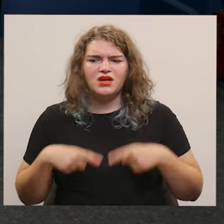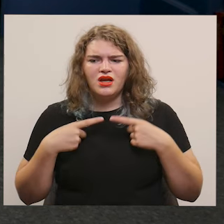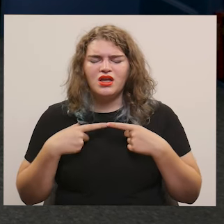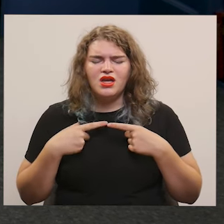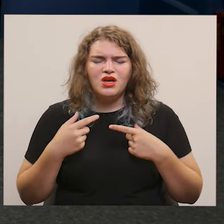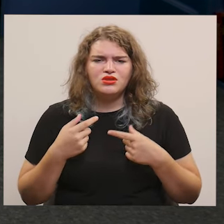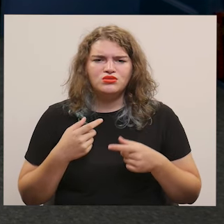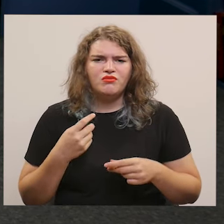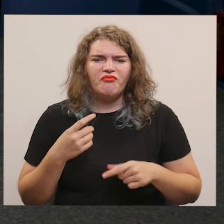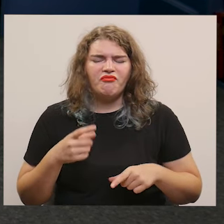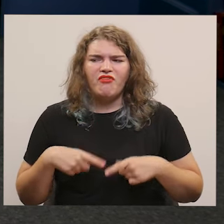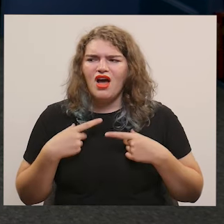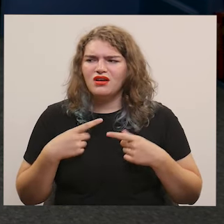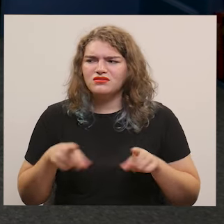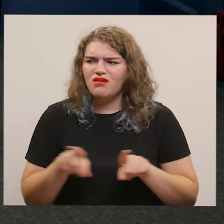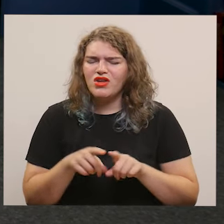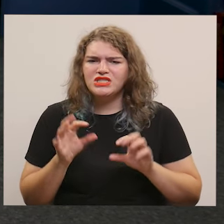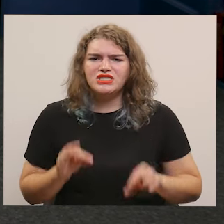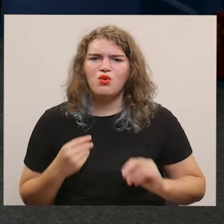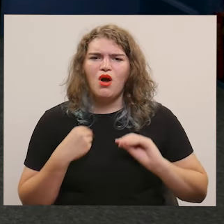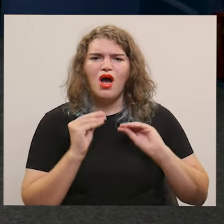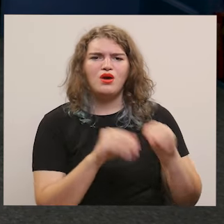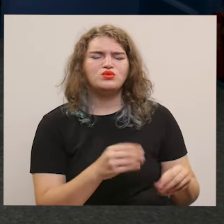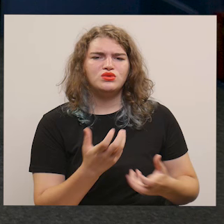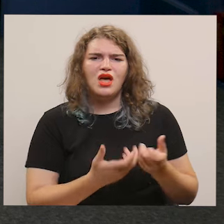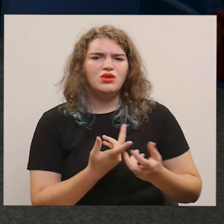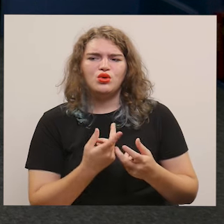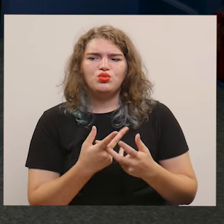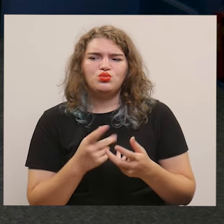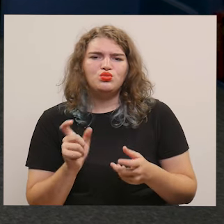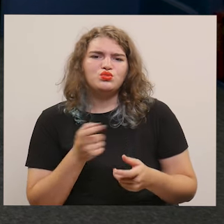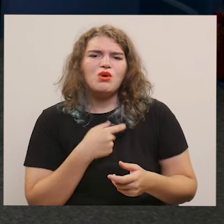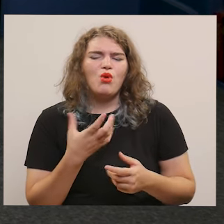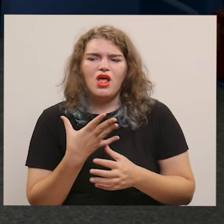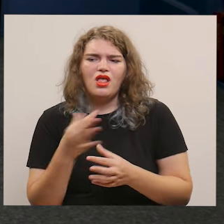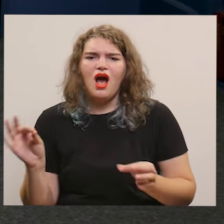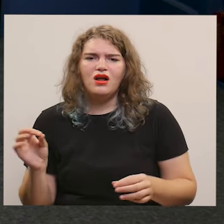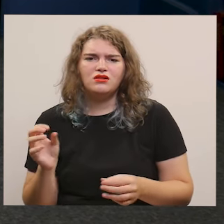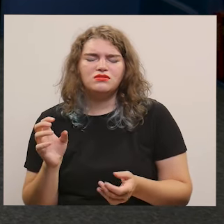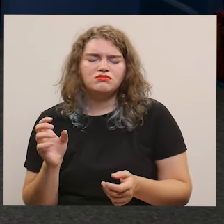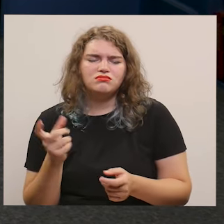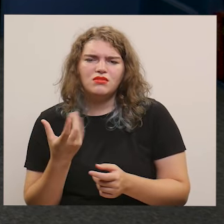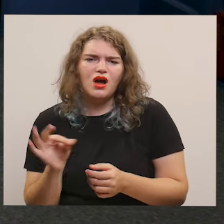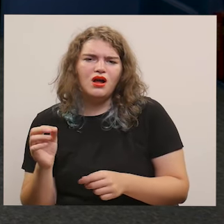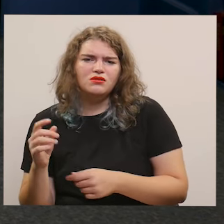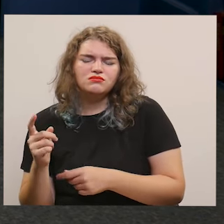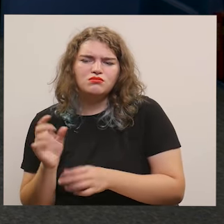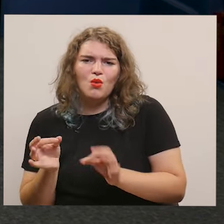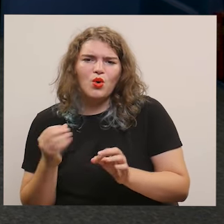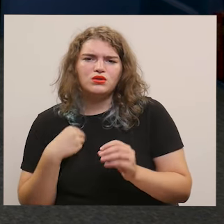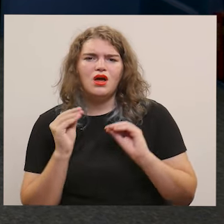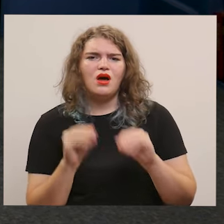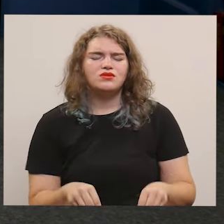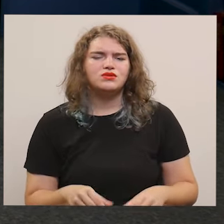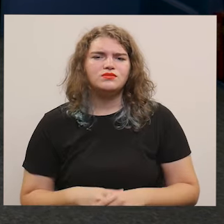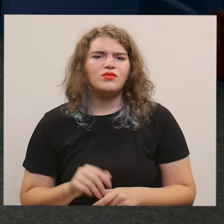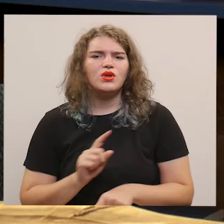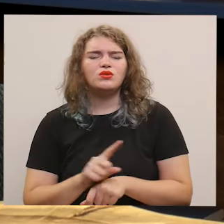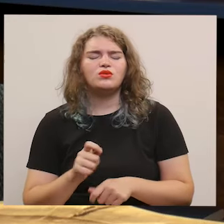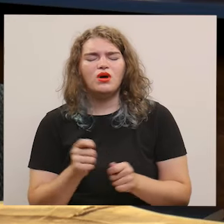sentință? Întotdeauna am avut... Uite, să știi că, paradoxal, dar toate lucrurile acestea care au fost dureroase